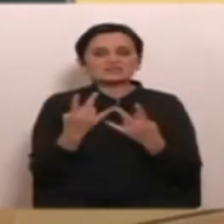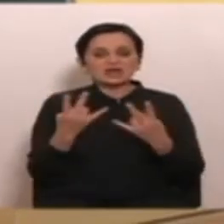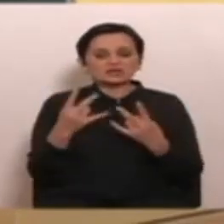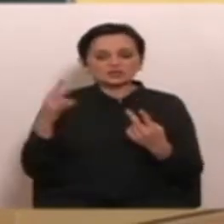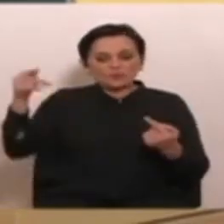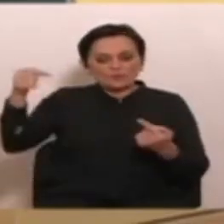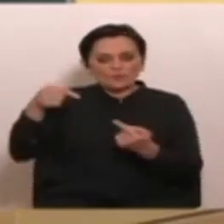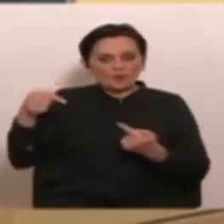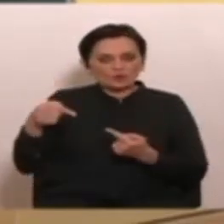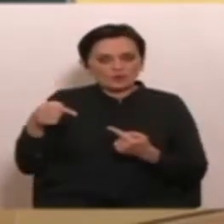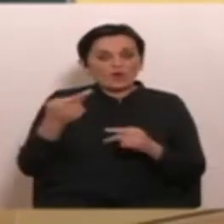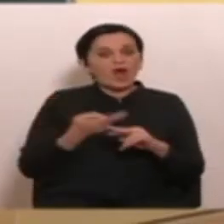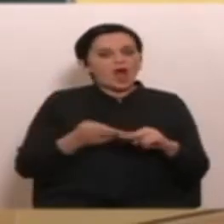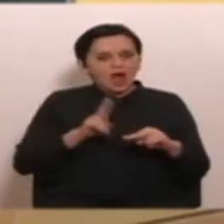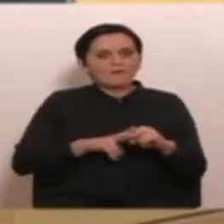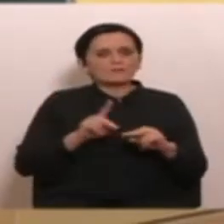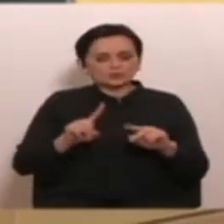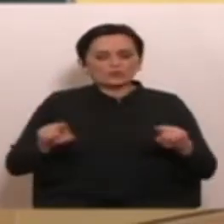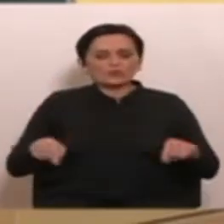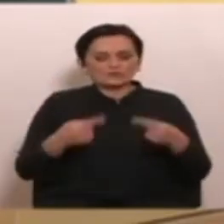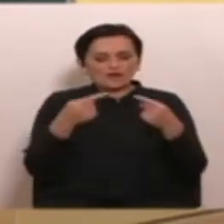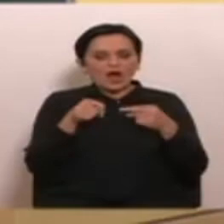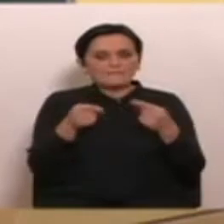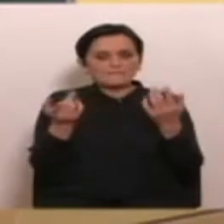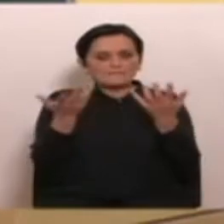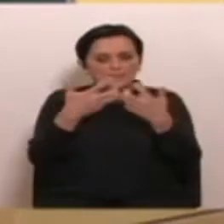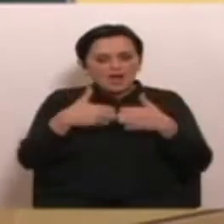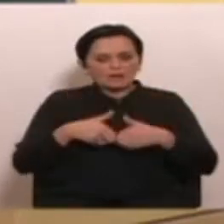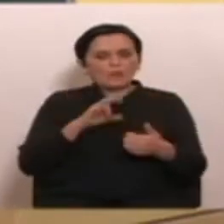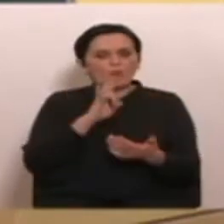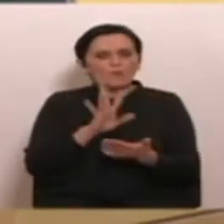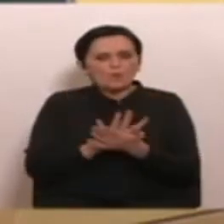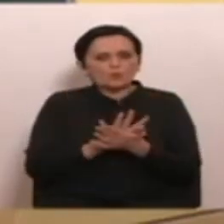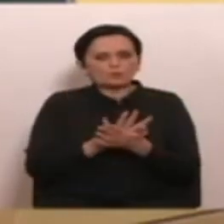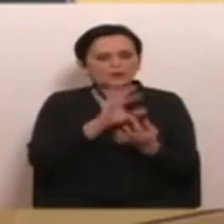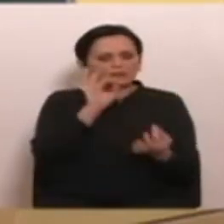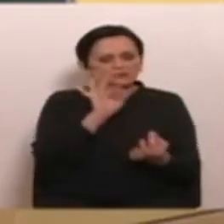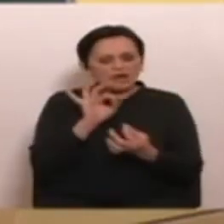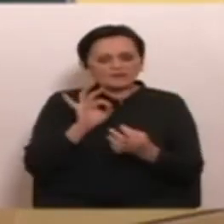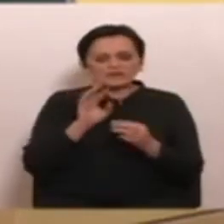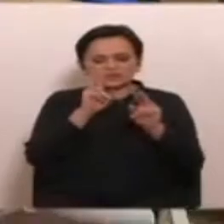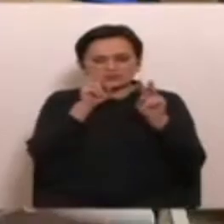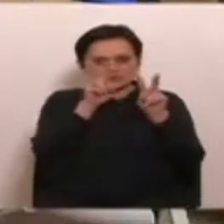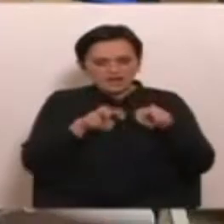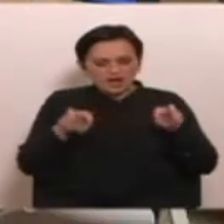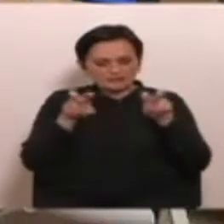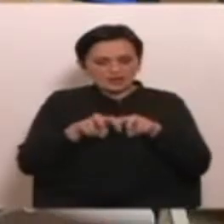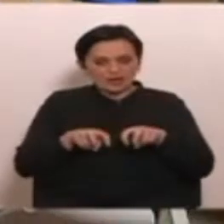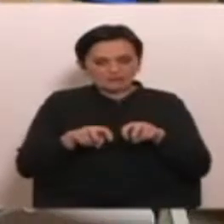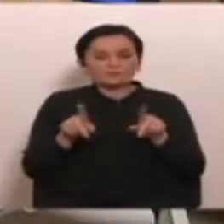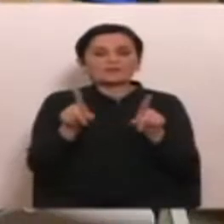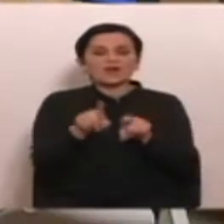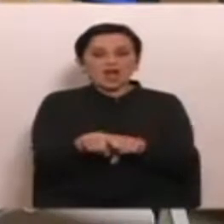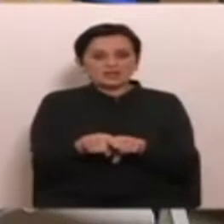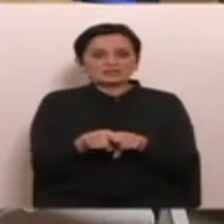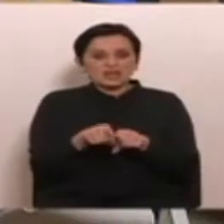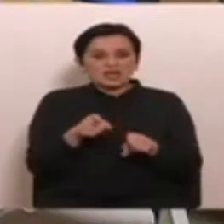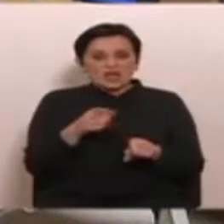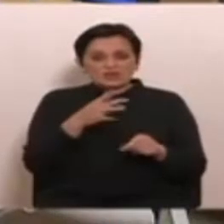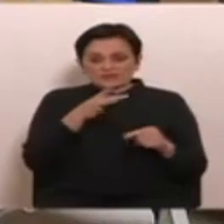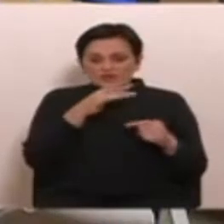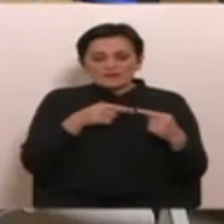მორგებული. ამიტომ ვახორციელებთ ამ მექანიზმების მუდმივ დახვეწას და გადახედვას. ასევე უახლოეს